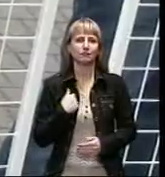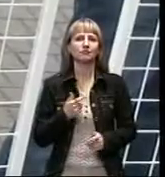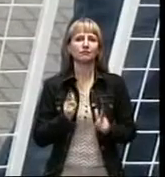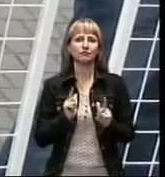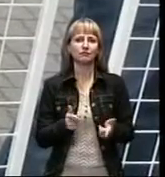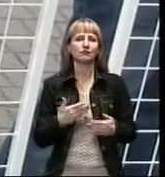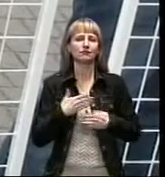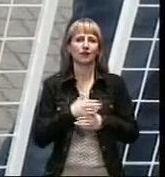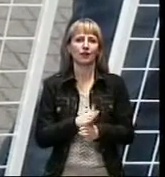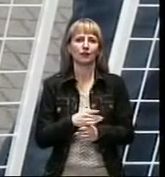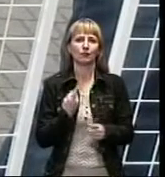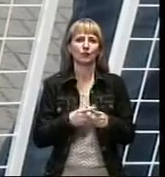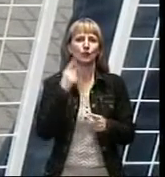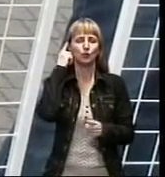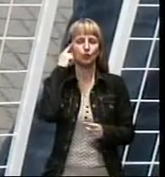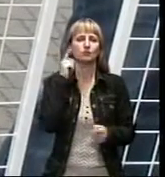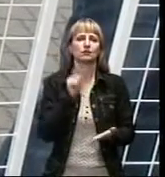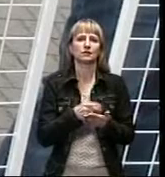бути зображений в різних образах. Не треба